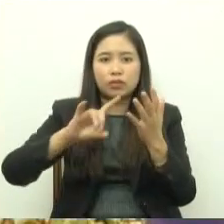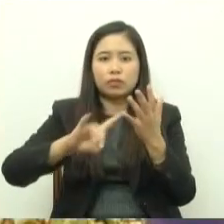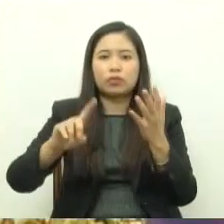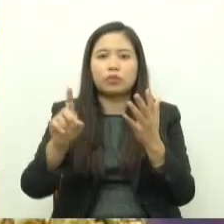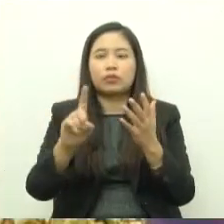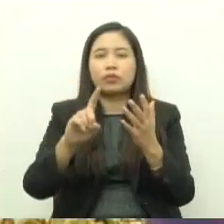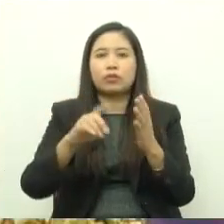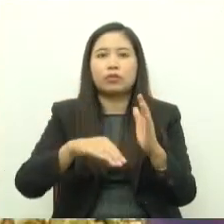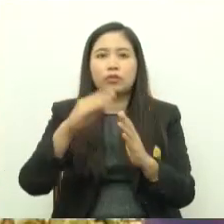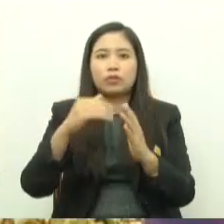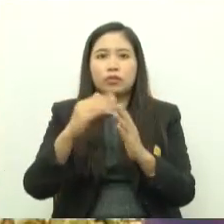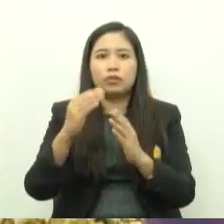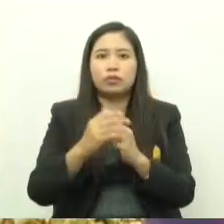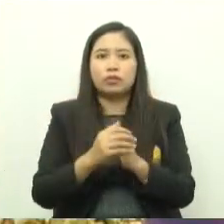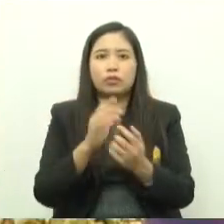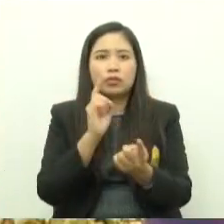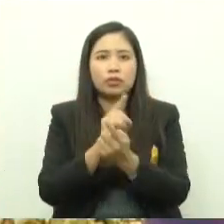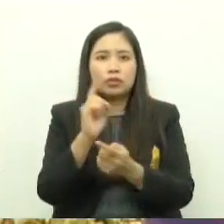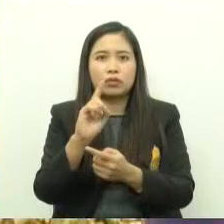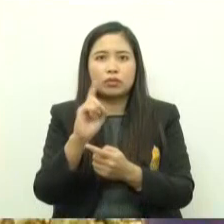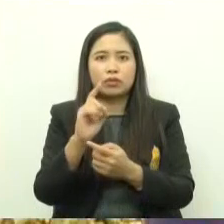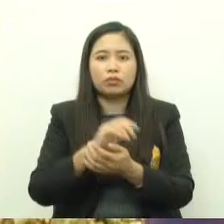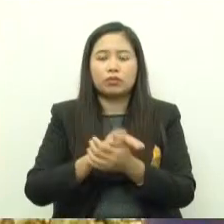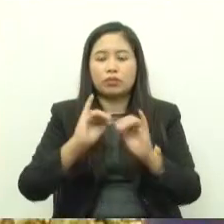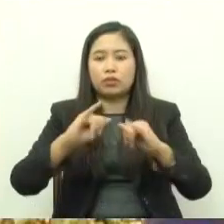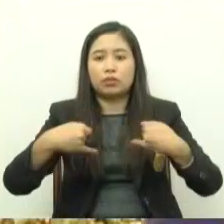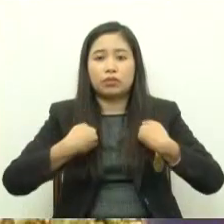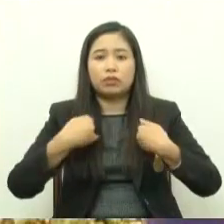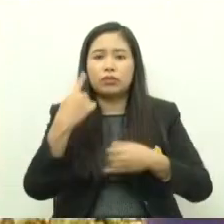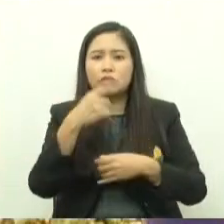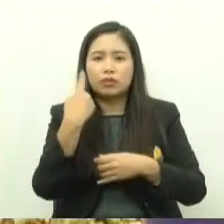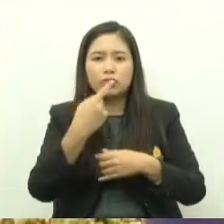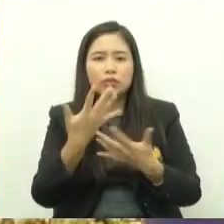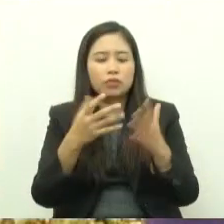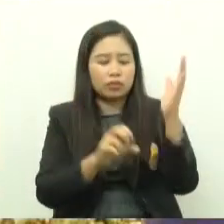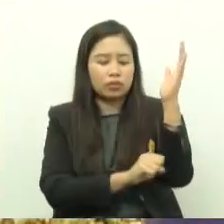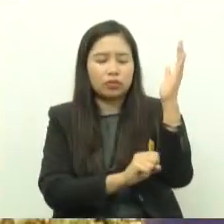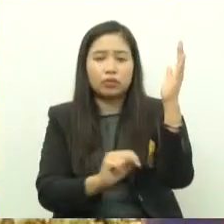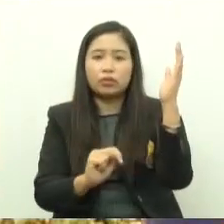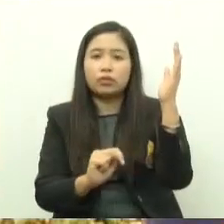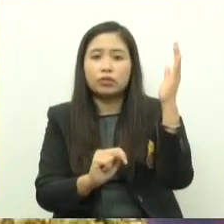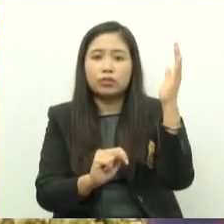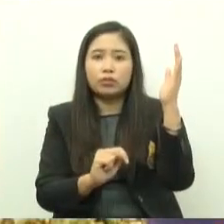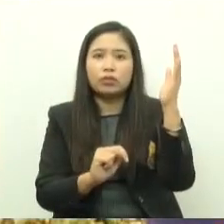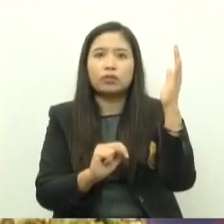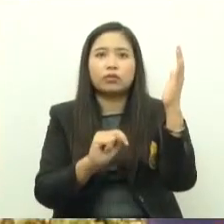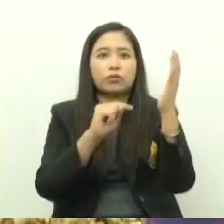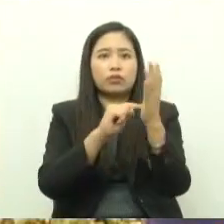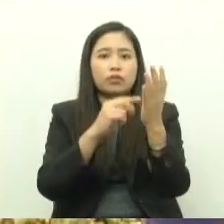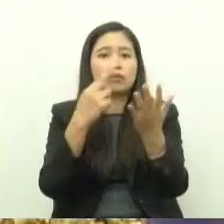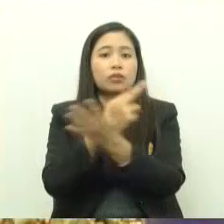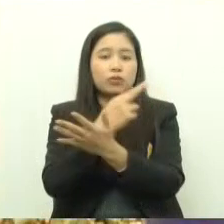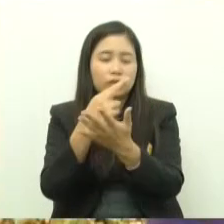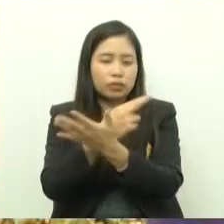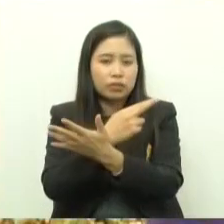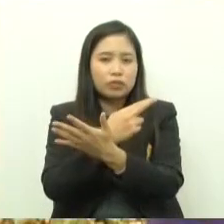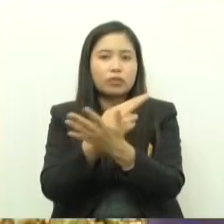น่านทุกภาคนะครับไม่ว่าจะเป็นเจ้าภาพที่สตูลหรือไม่ว่าเจ้าภาพที่ราชบุรี